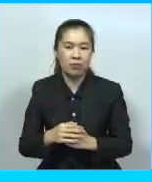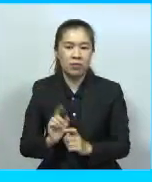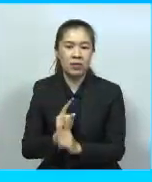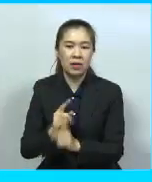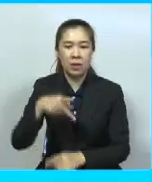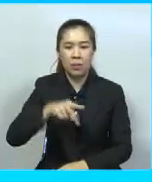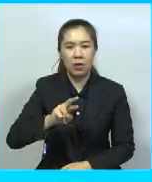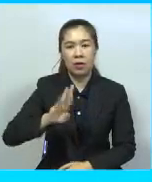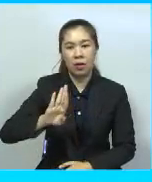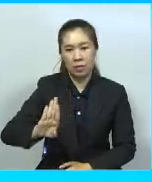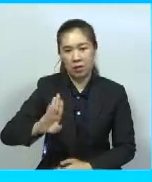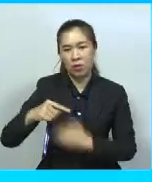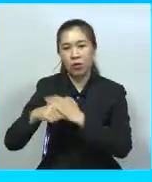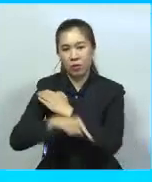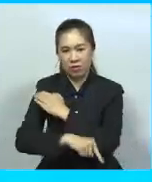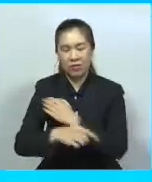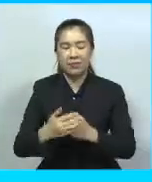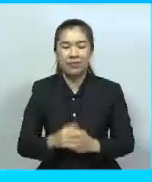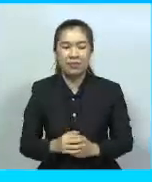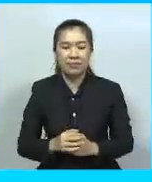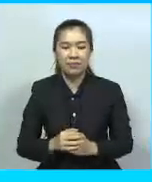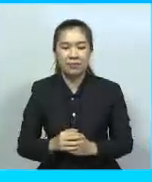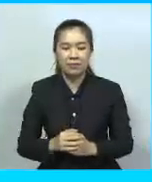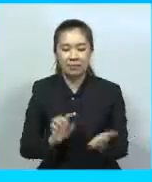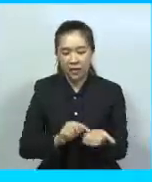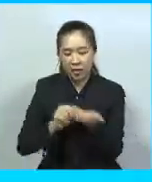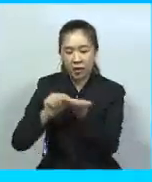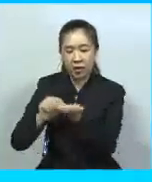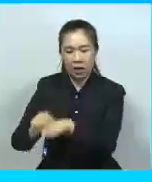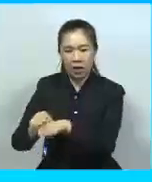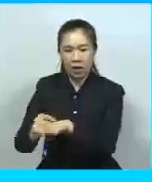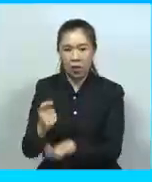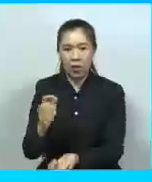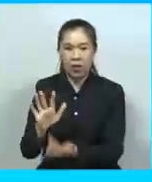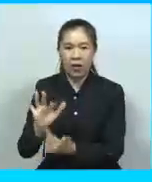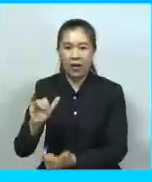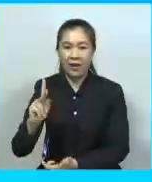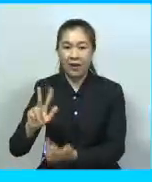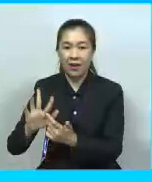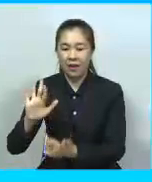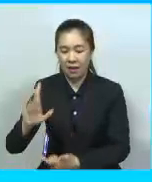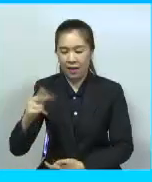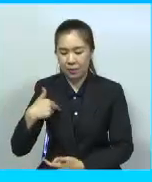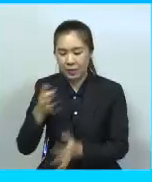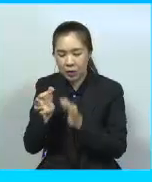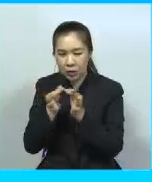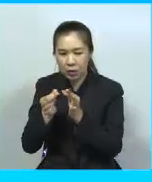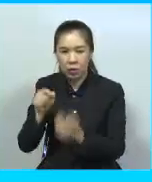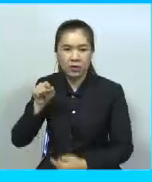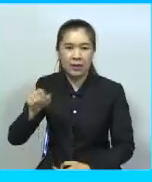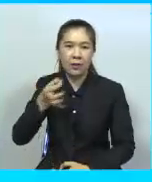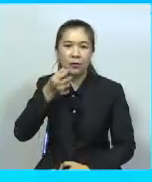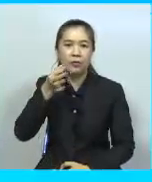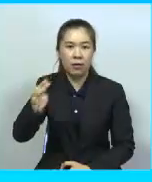ามพระราชบัญญัติการฟอกเงินคดีนี้ DSI ส่งสำนวนให้อัยการแล้วนะคะตอนนี้อยู่ระหว่างการพิจารณาสั่งฟ้องค่